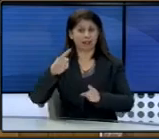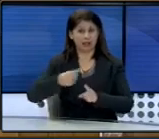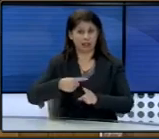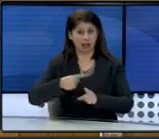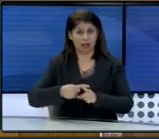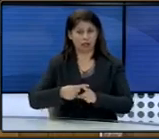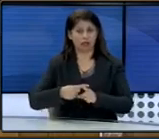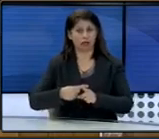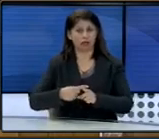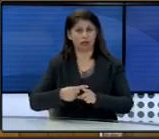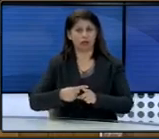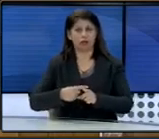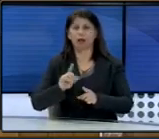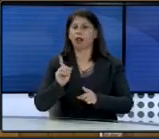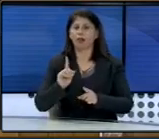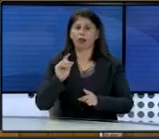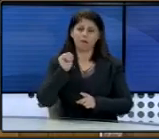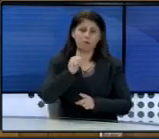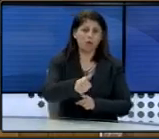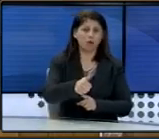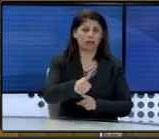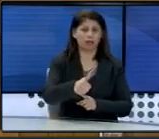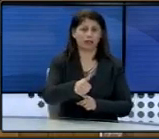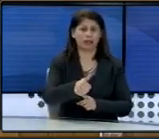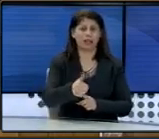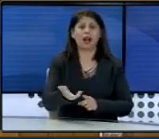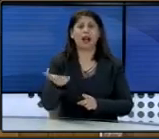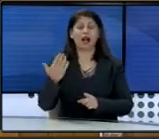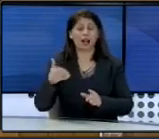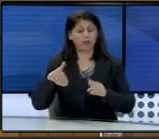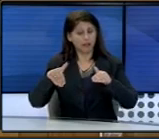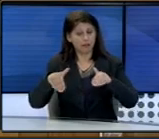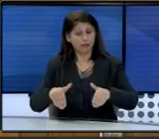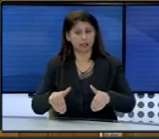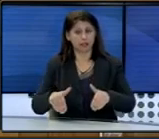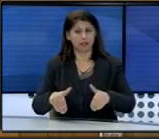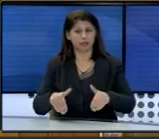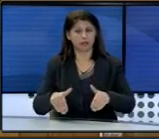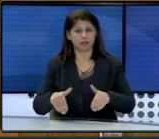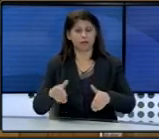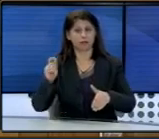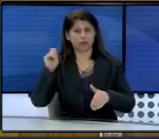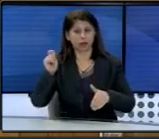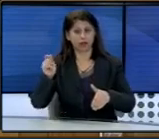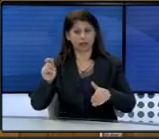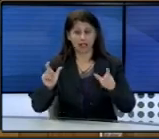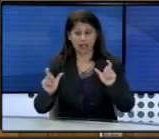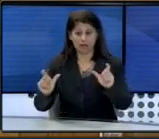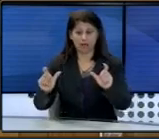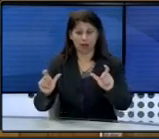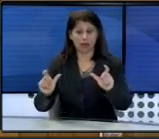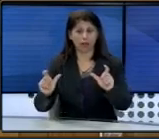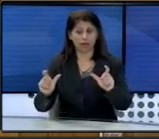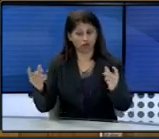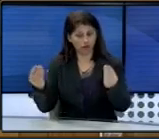χώρας δεν μπορεί να σταθεί από μόνη της αν δεν υπηρετεί μια πολιτική ασφάλεια